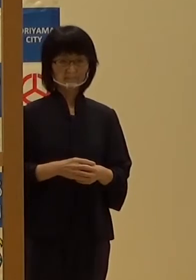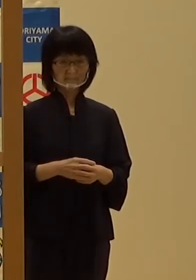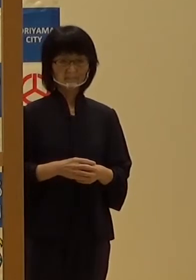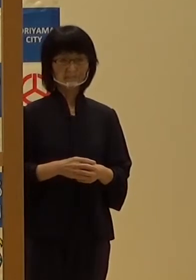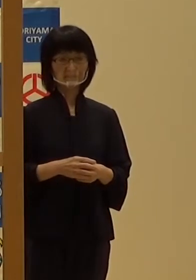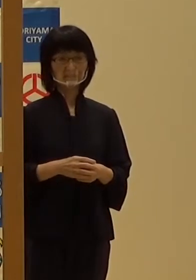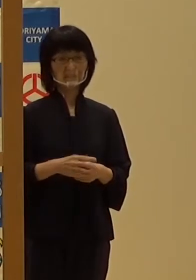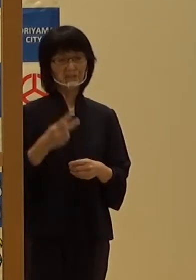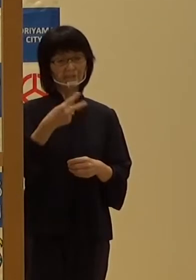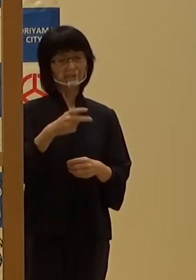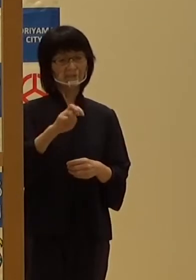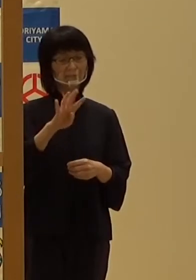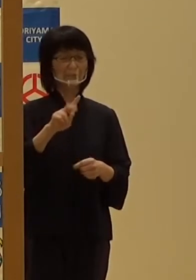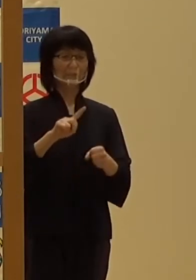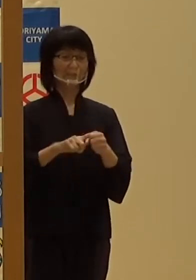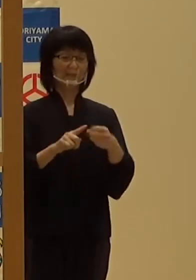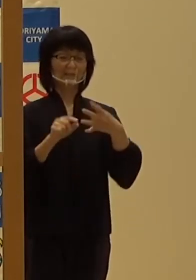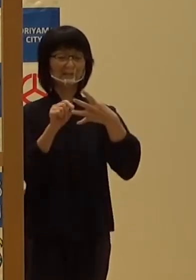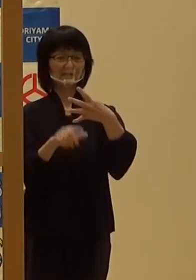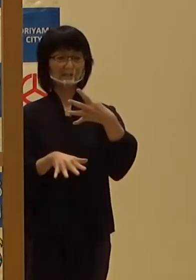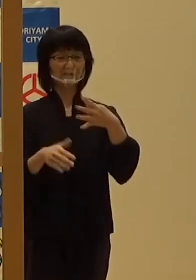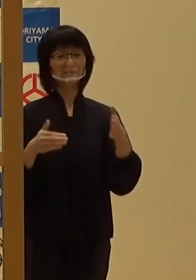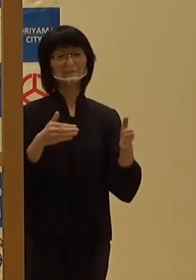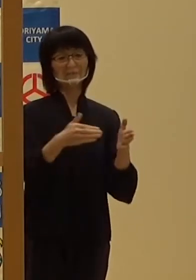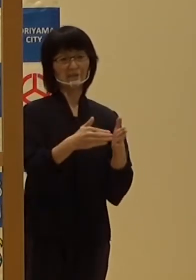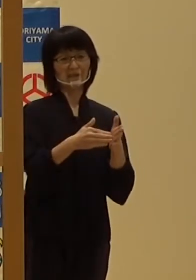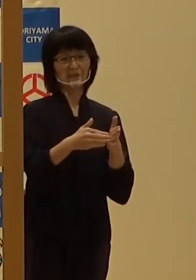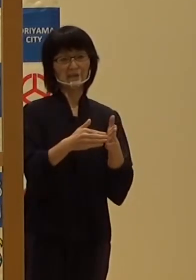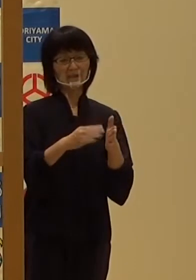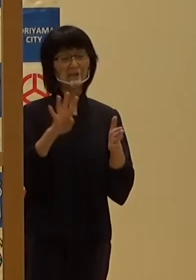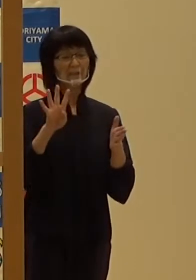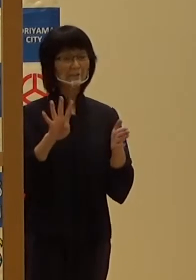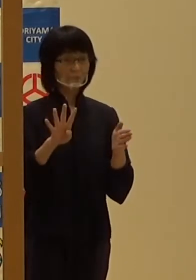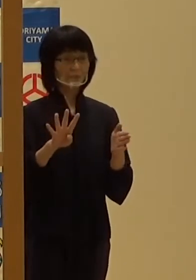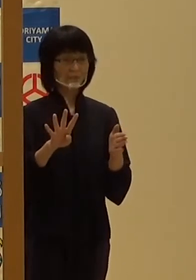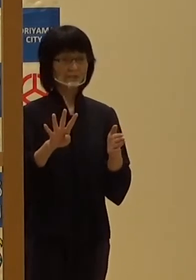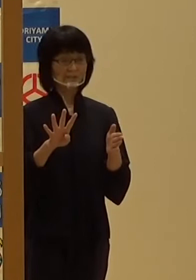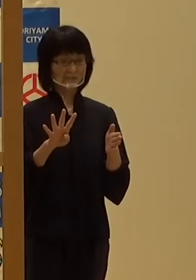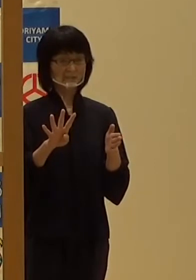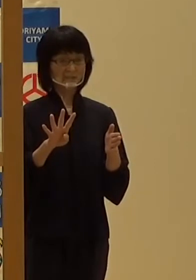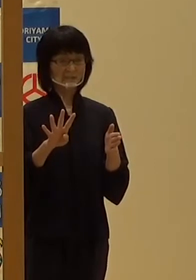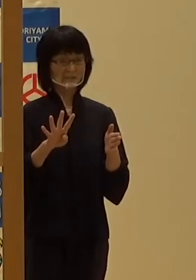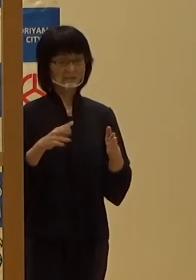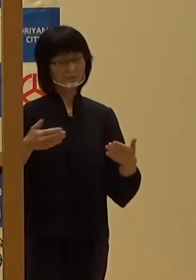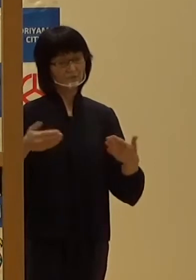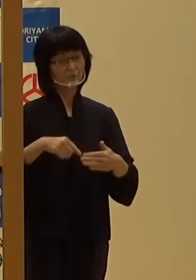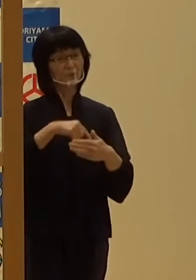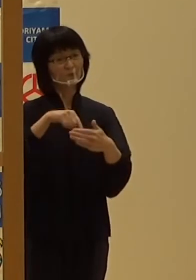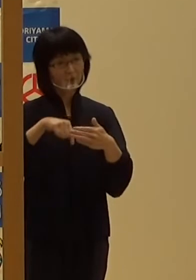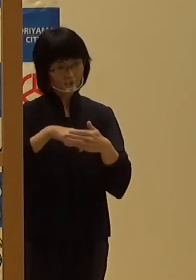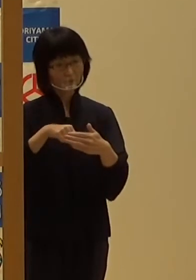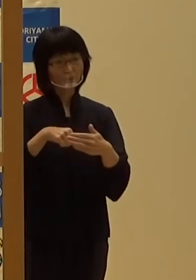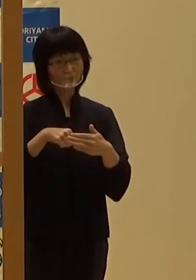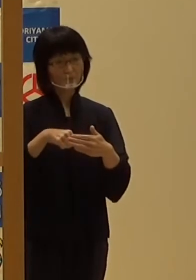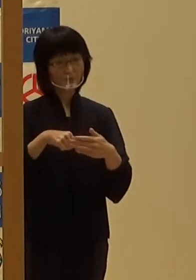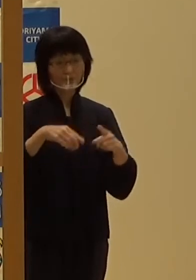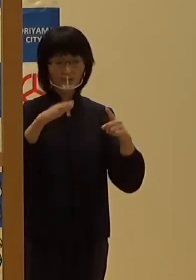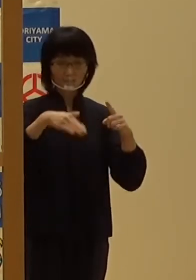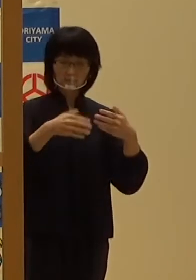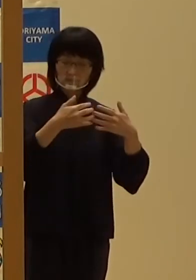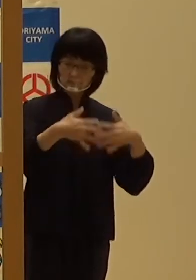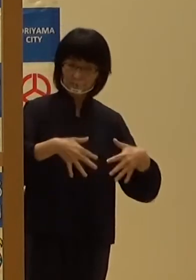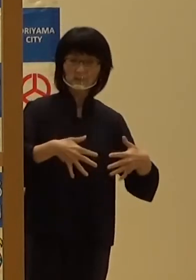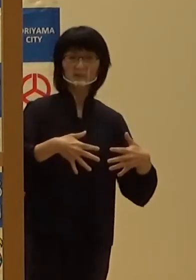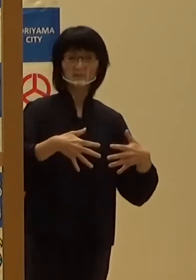から2024年4月まで計4回にわたりまして、事業内容とか公募条件等